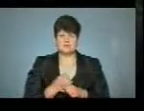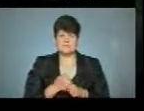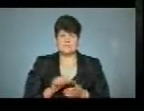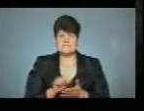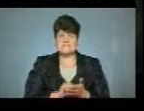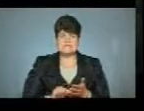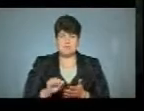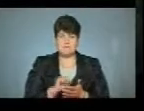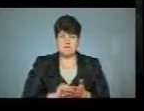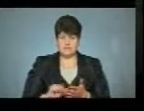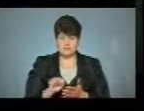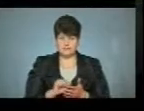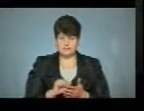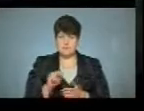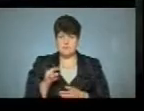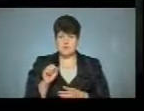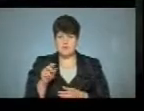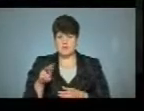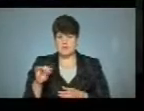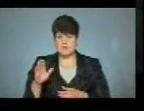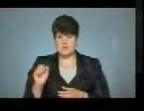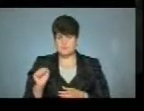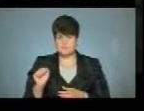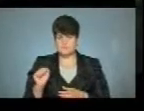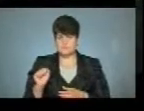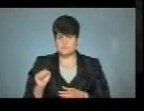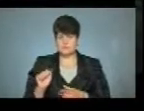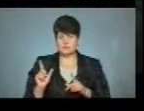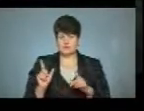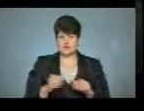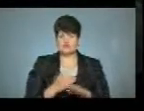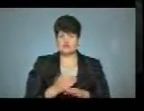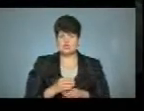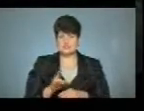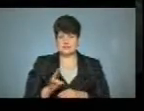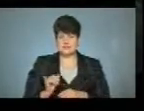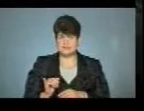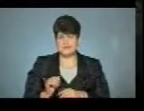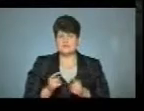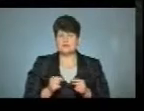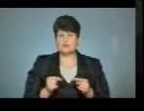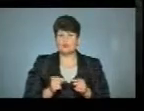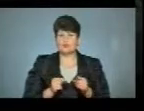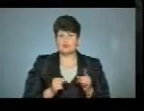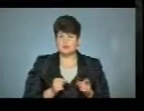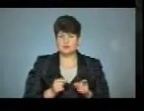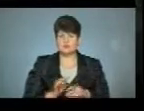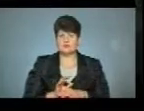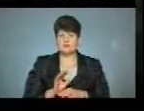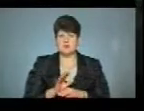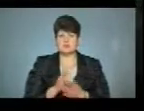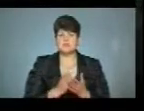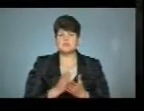змив палива з проїжджої частини. Відповідно, направлена служба,